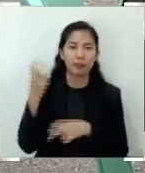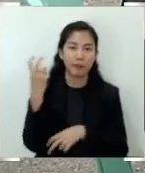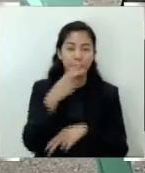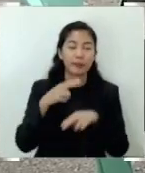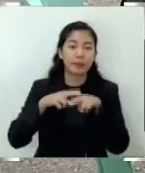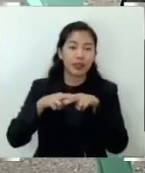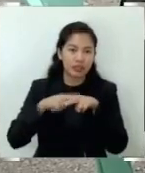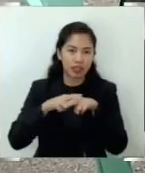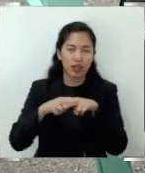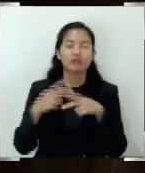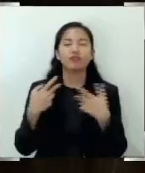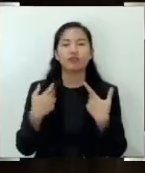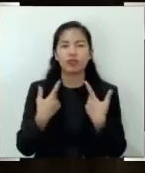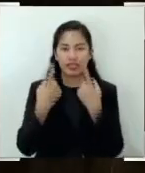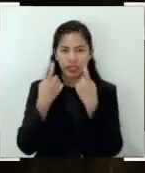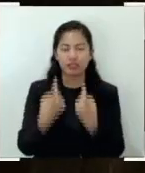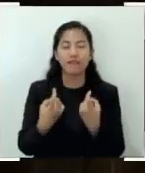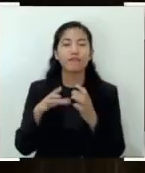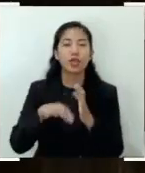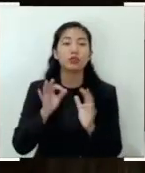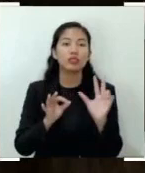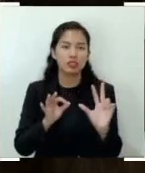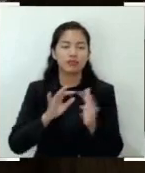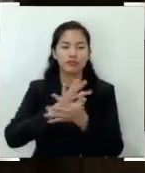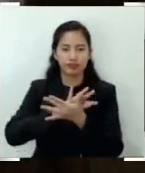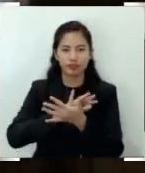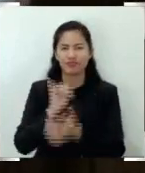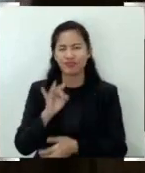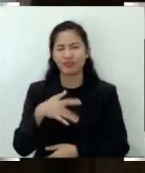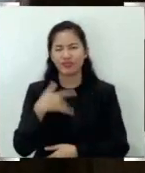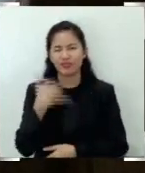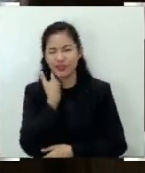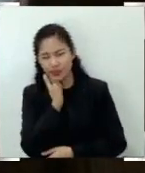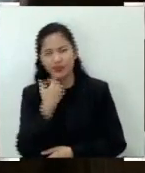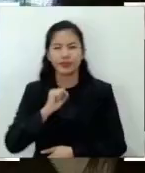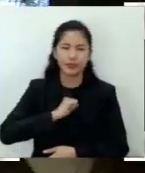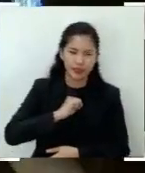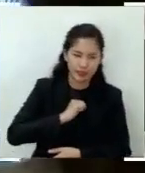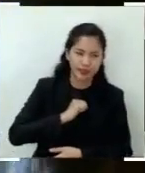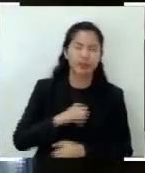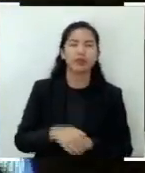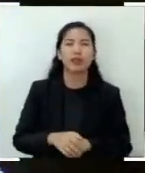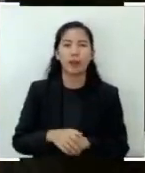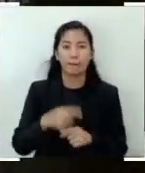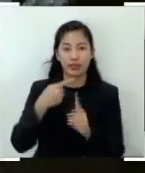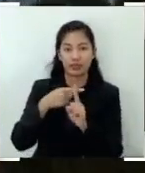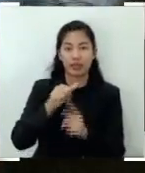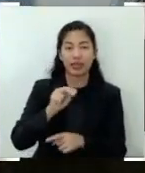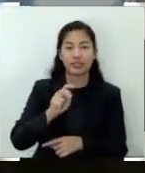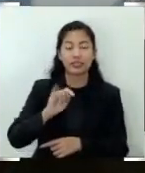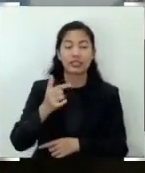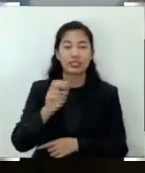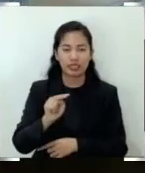Health Department, kung symptomatic at nagpositibo sa antigen test, malamang ay COVID positive kaya agad nang mag-isolate. Kung may sintomas